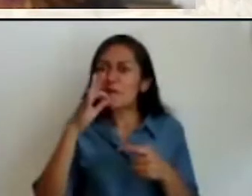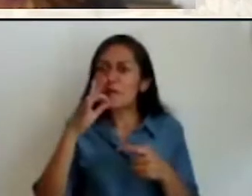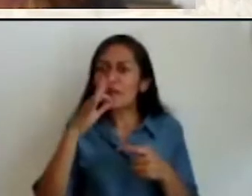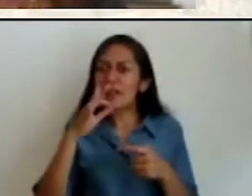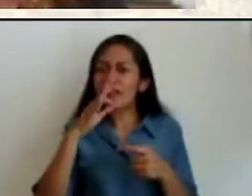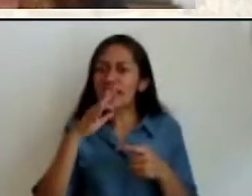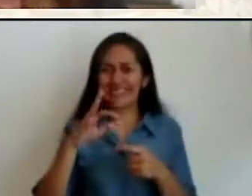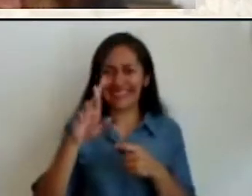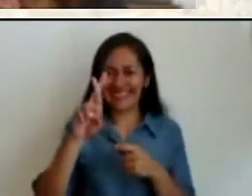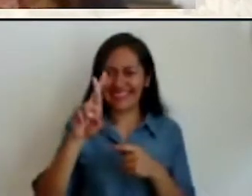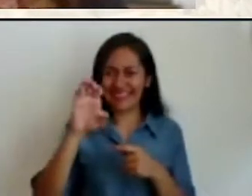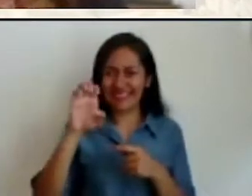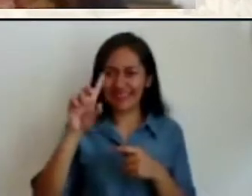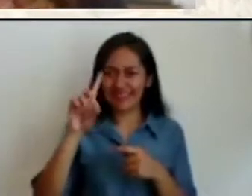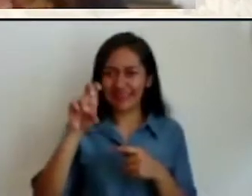Venecia?